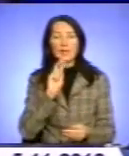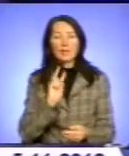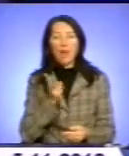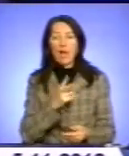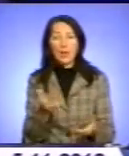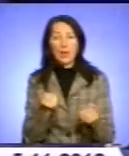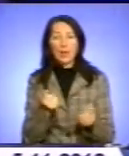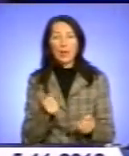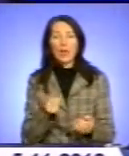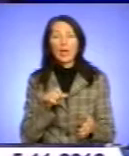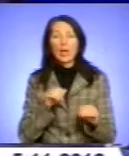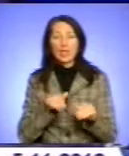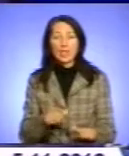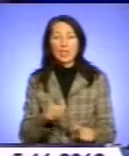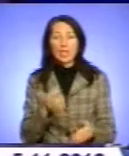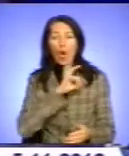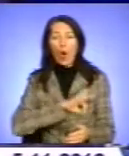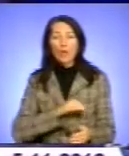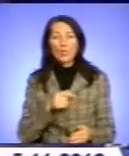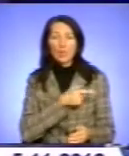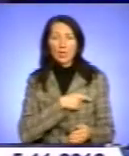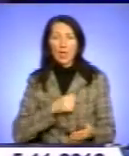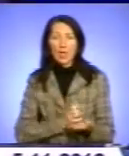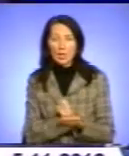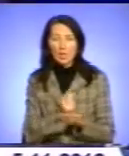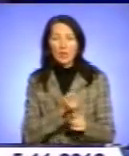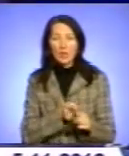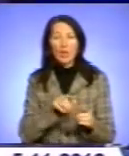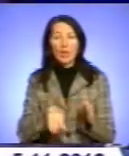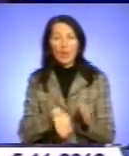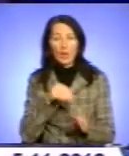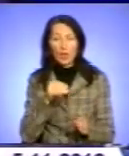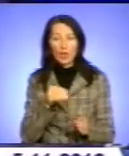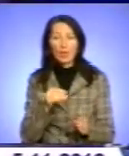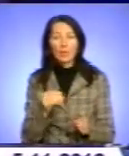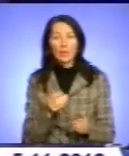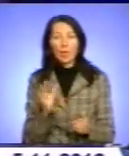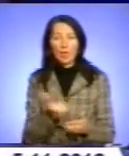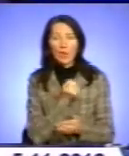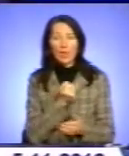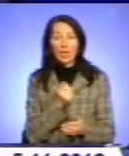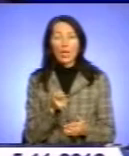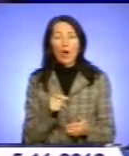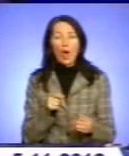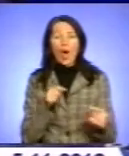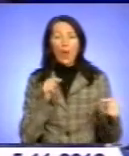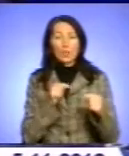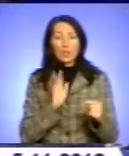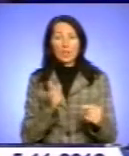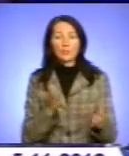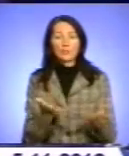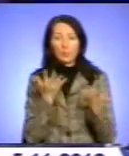користь тих кандидатів, які виграли, то об'єднана опозиція наполягатиме на визнанні цієї ради неповноважною та